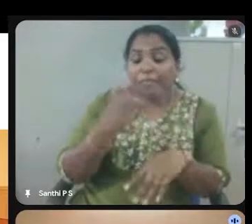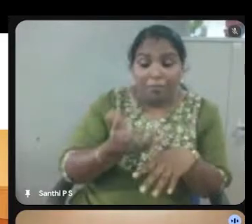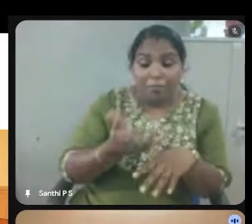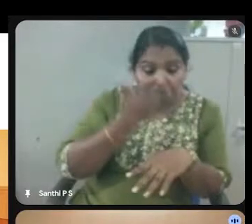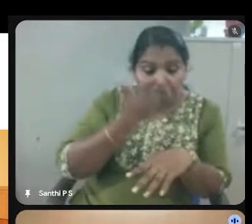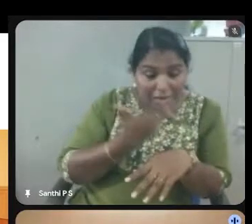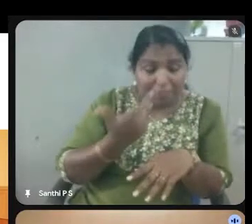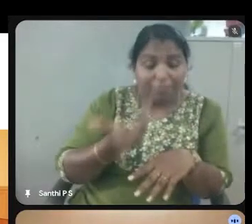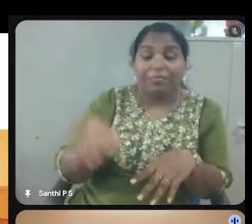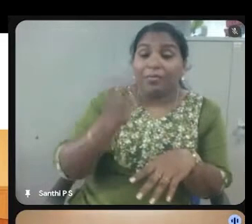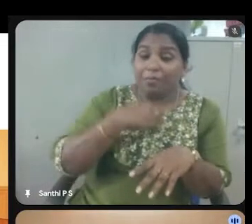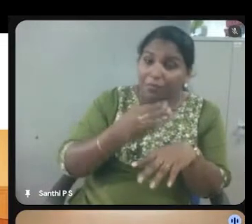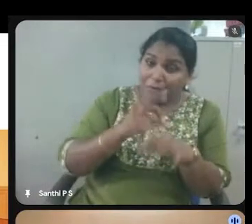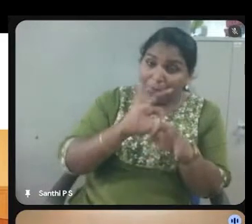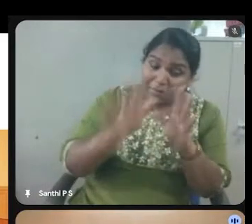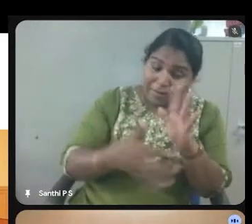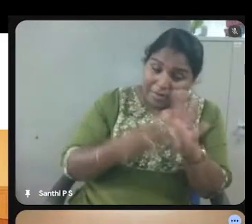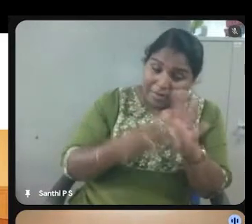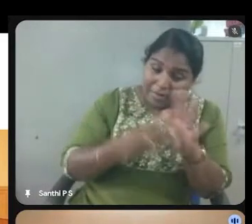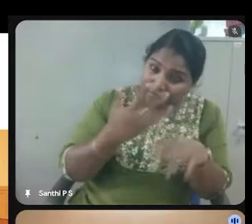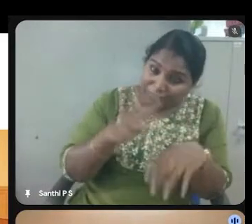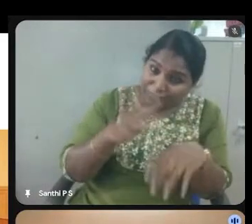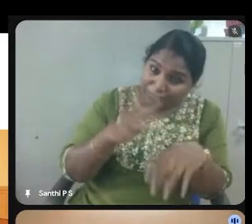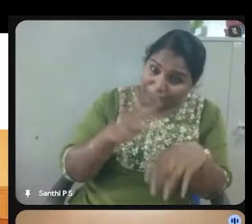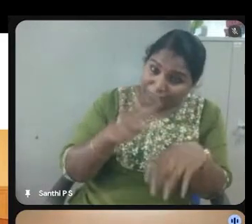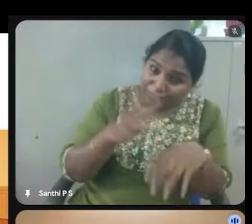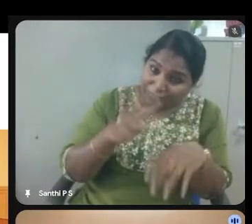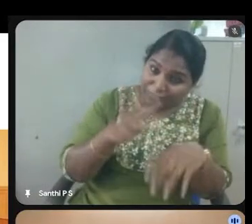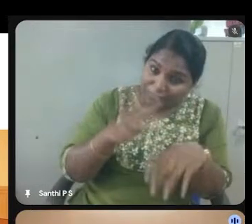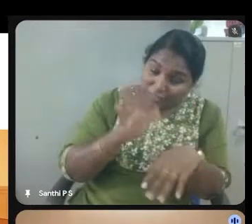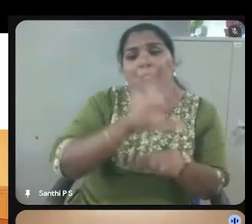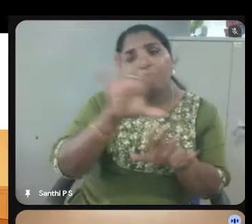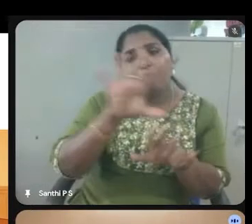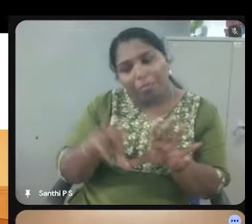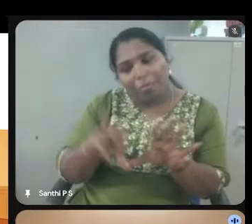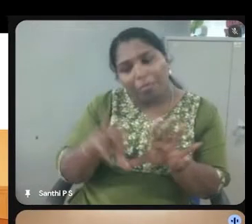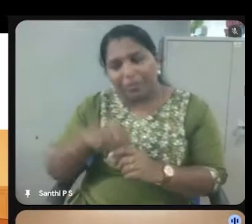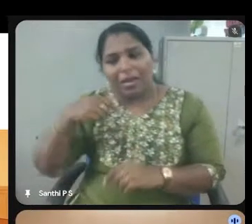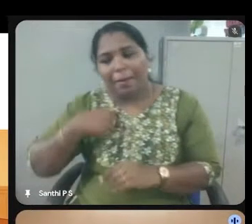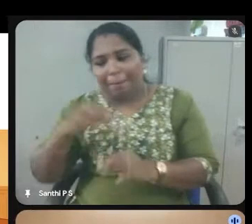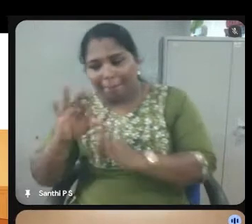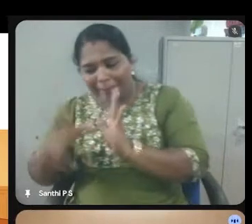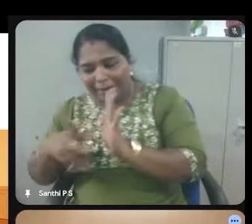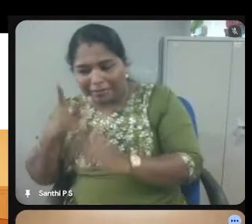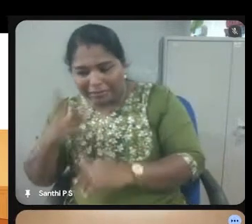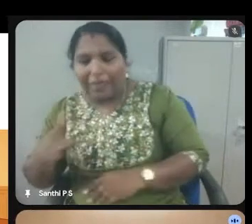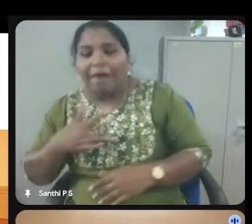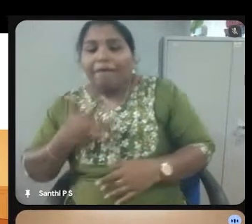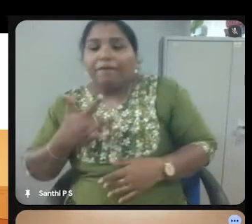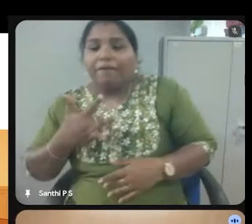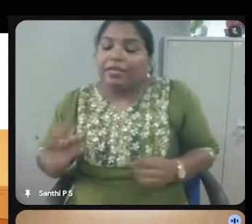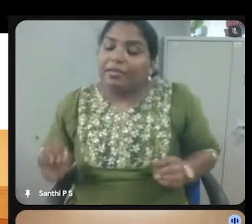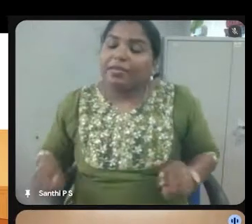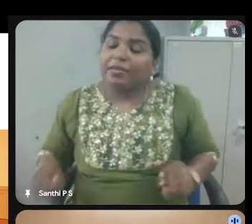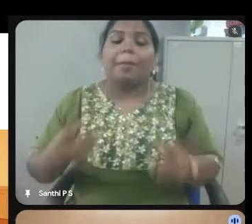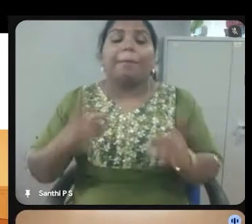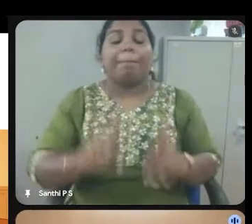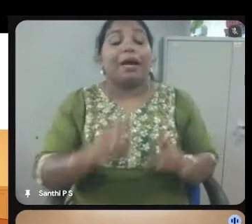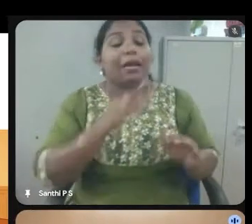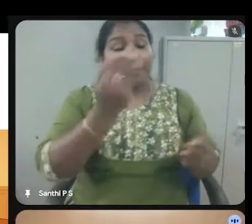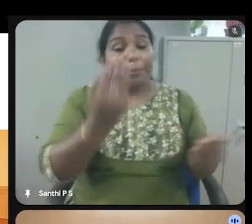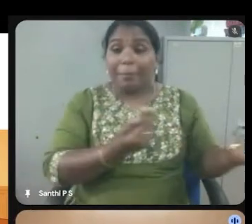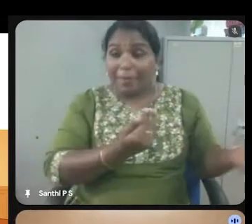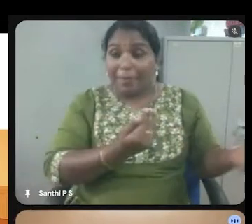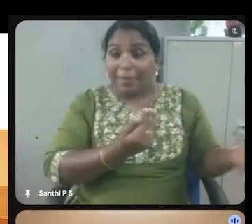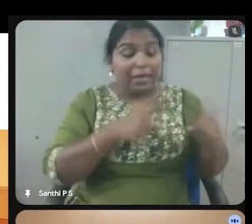വിശപ്പിനൊക്കെ അസോസിയേറ്റ് ആണ്. പക്ഷെ സ്ക്രീനിന്റെ മുന്നേ അത് സ്ക്രീനുമായിട്ടാണ് അത് റിലേറ്റ്, അവരുടെ ബ്രെയിൻ